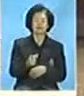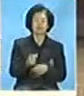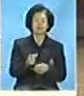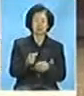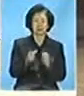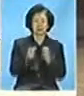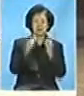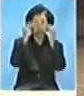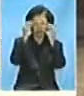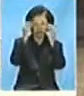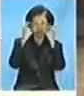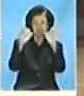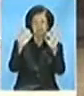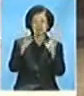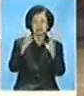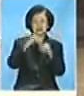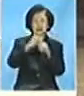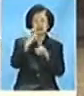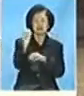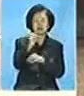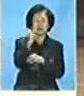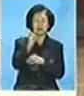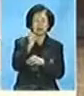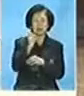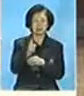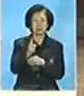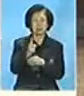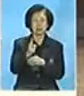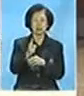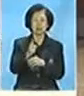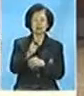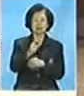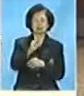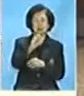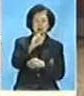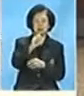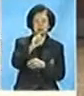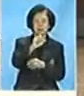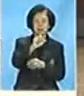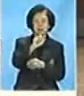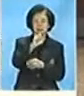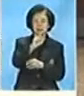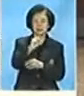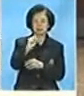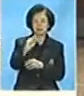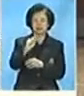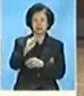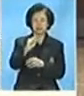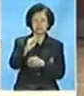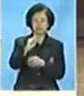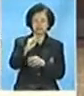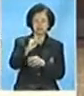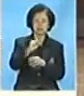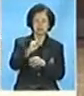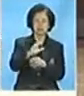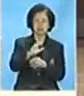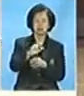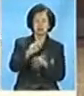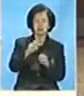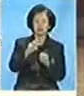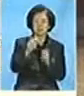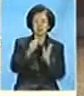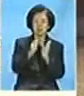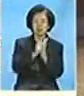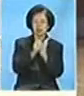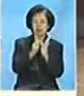การณ์ในสภาของผมนะครับผมเคยเป็นสมาชิกสภานิติบัญญัติแห่งชาติเป็นสมาชิก